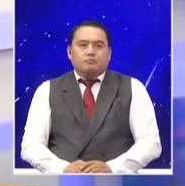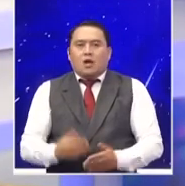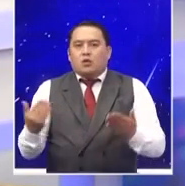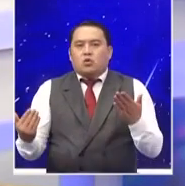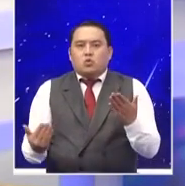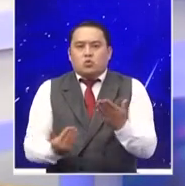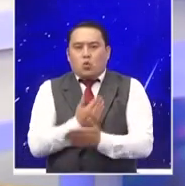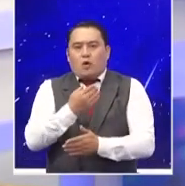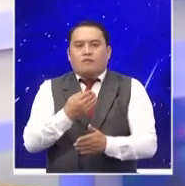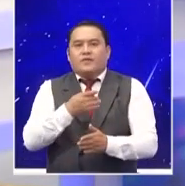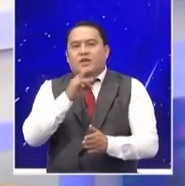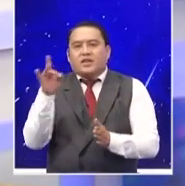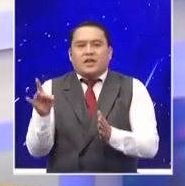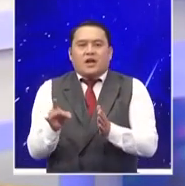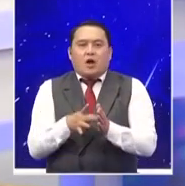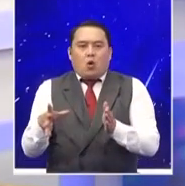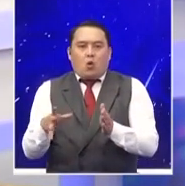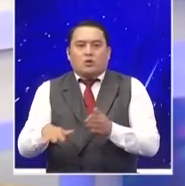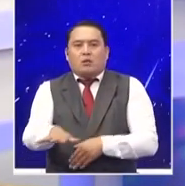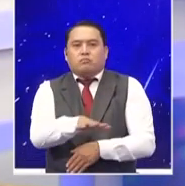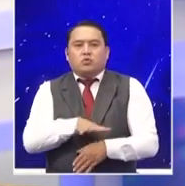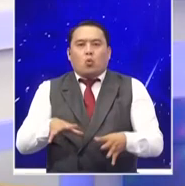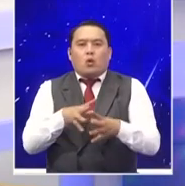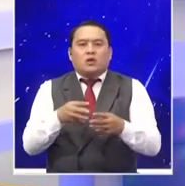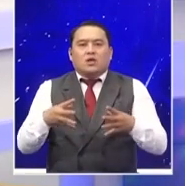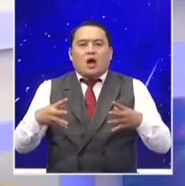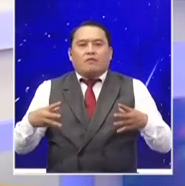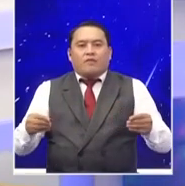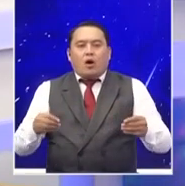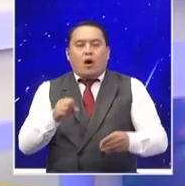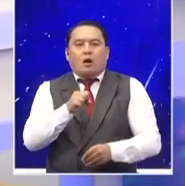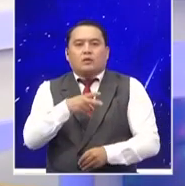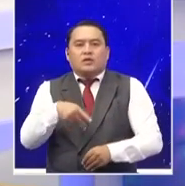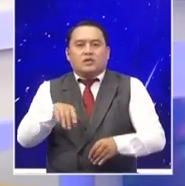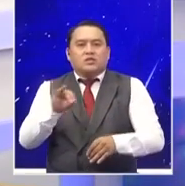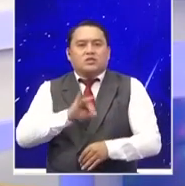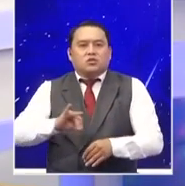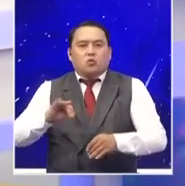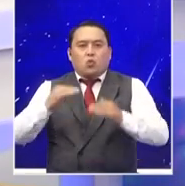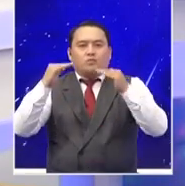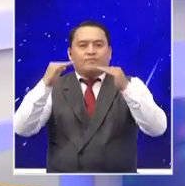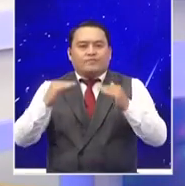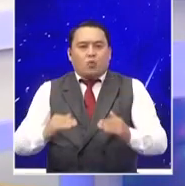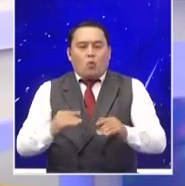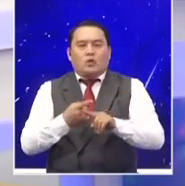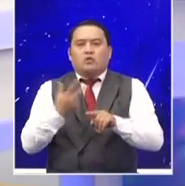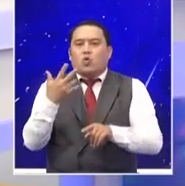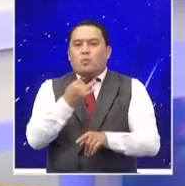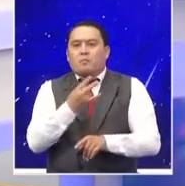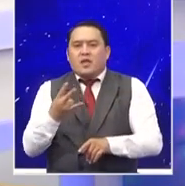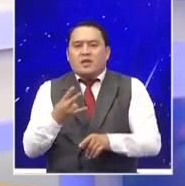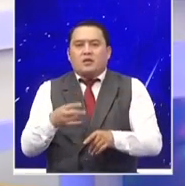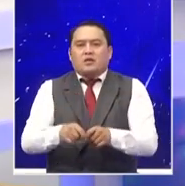Новый антирекорд. Из-за таяния площадь прибрежных ледников в Арктике достигла исторического минимума. Чуть больше 3,5